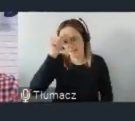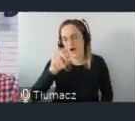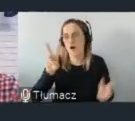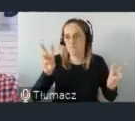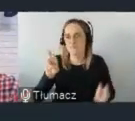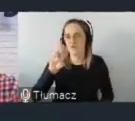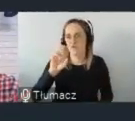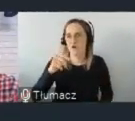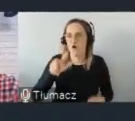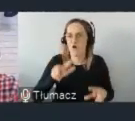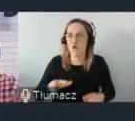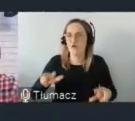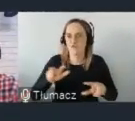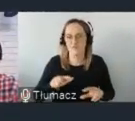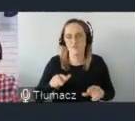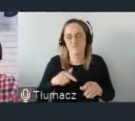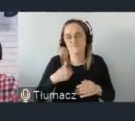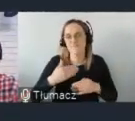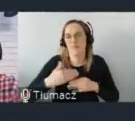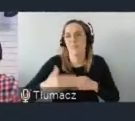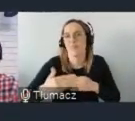rodzinka i klikam kontynuuj.